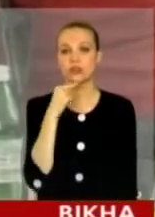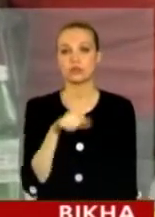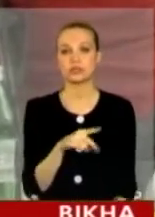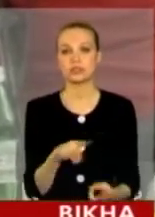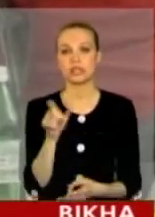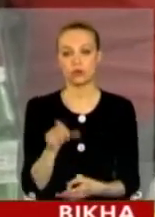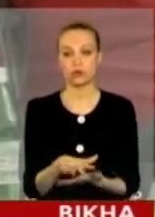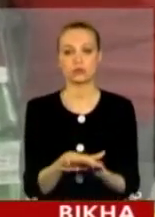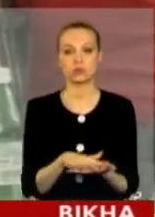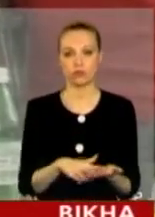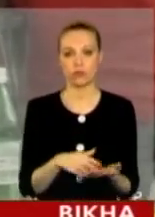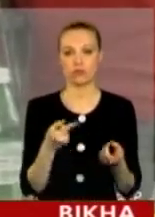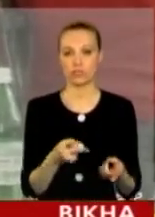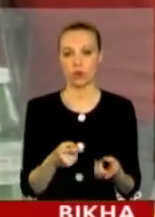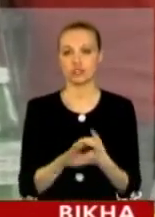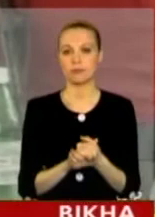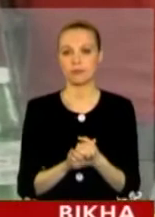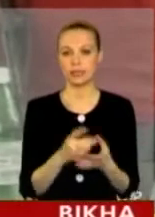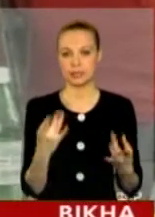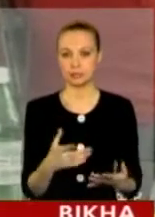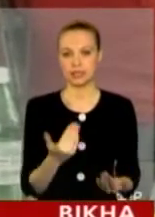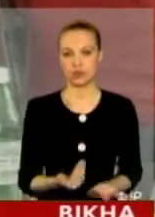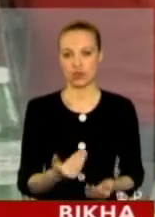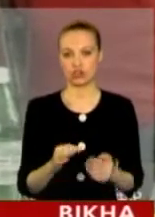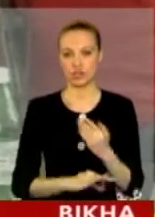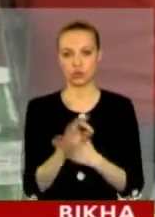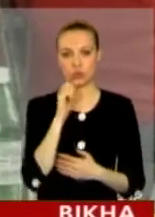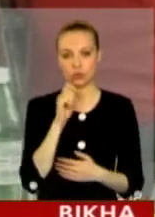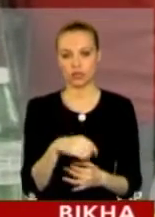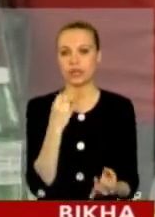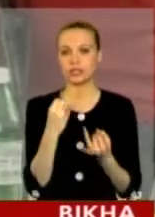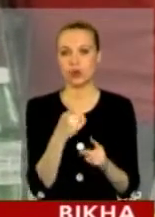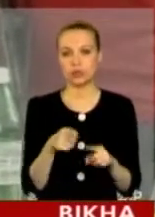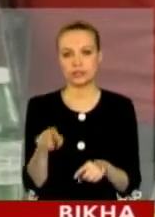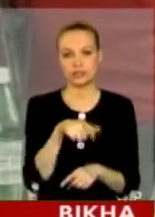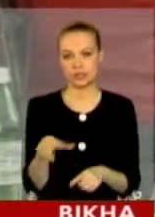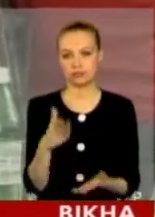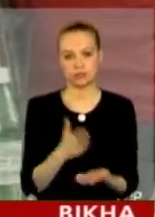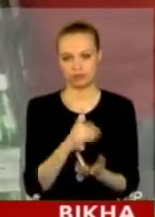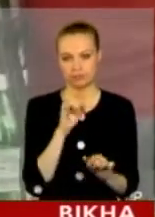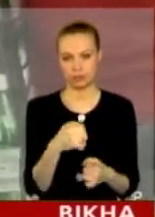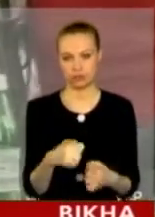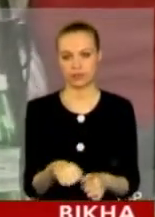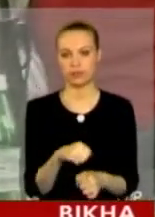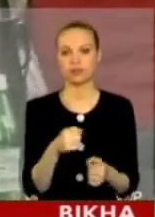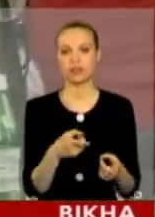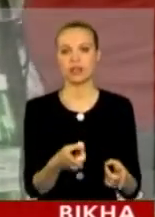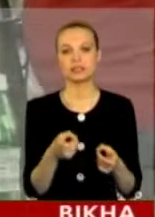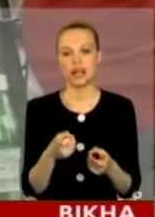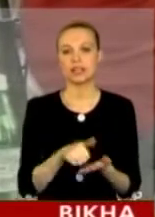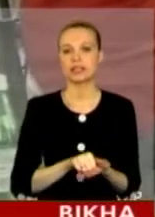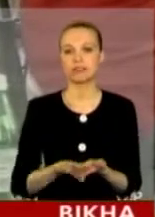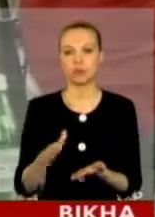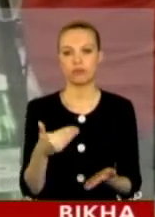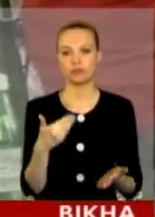терорист продовжує загрожувати мирним мешканцям Сходу України, діалог із ними є неможливим. Заклики відмовитись